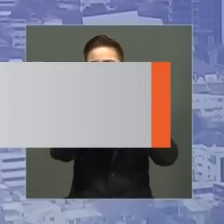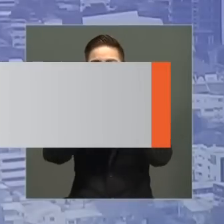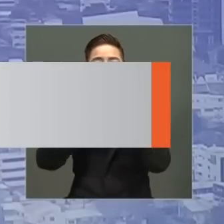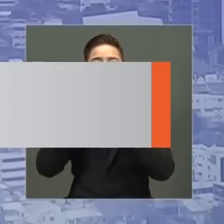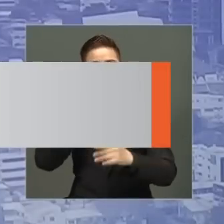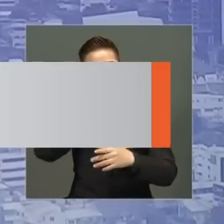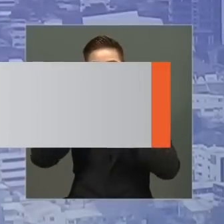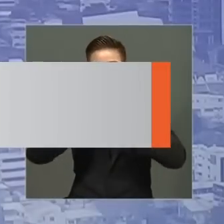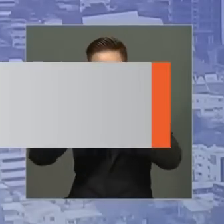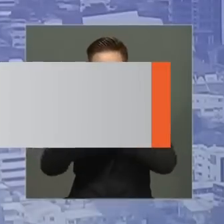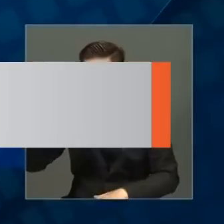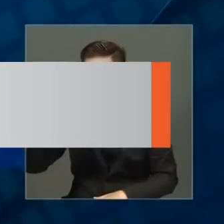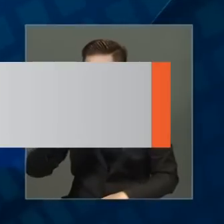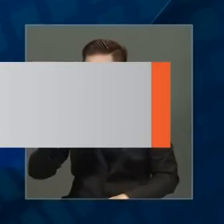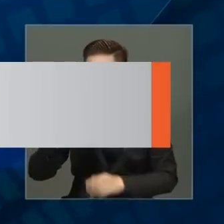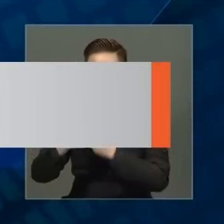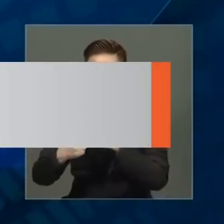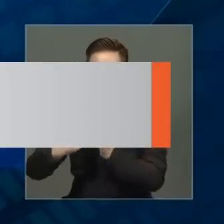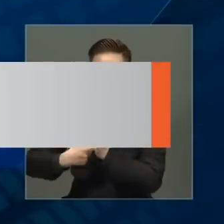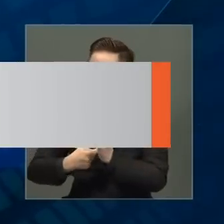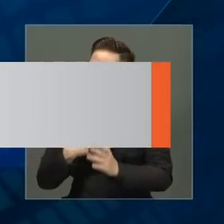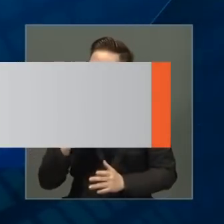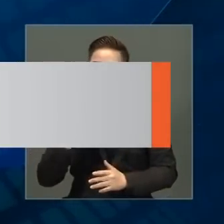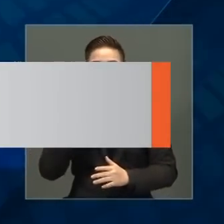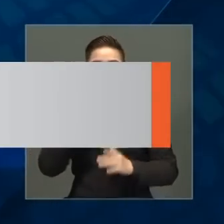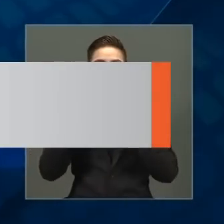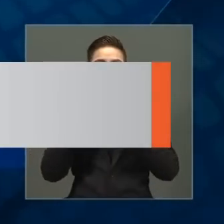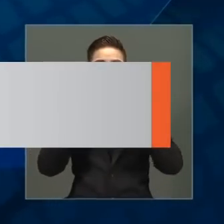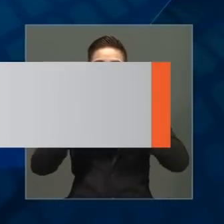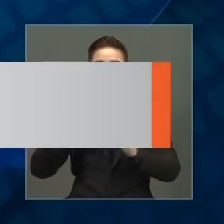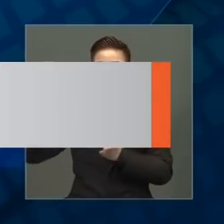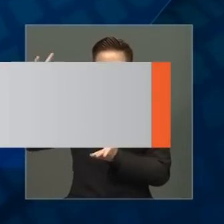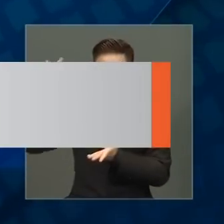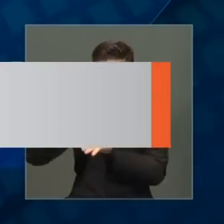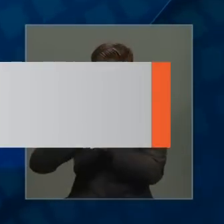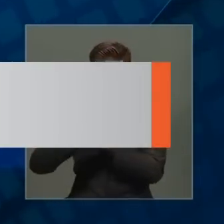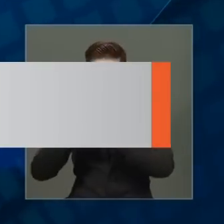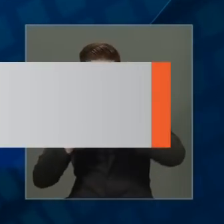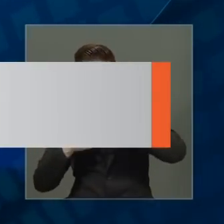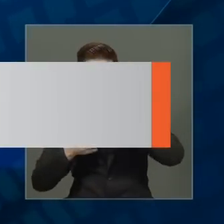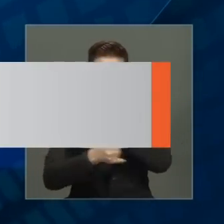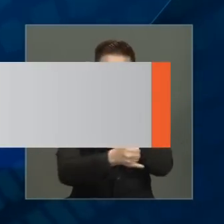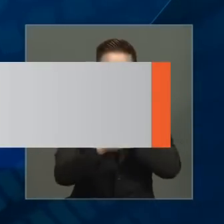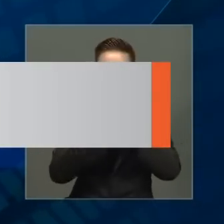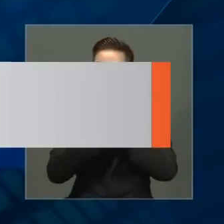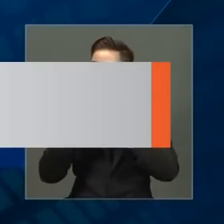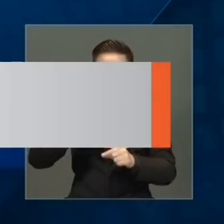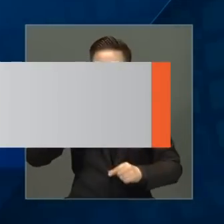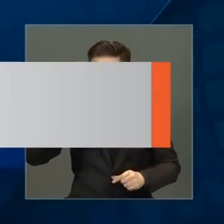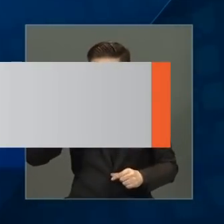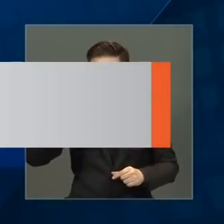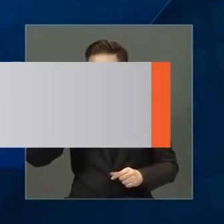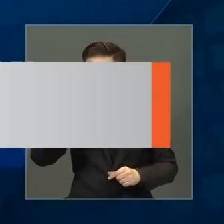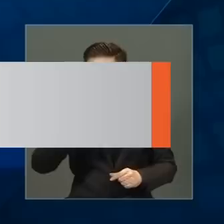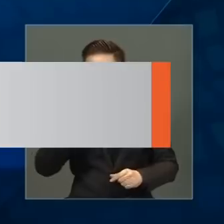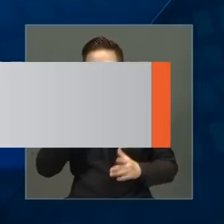อันนี้ก็จะกลับหลักฐานให้ลดลงเทส go goเขาบอกว่าปรับรูปแบบเป็นอย่างอื่นได้ไหมนะครับบางประเทศเค้าเป็นเอ็นพีเคแล้วนะ